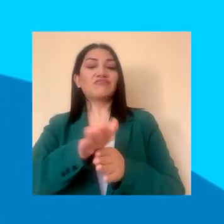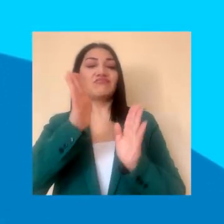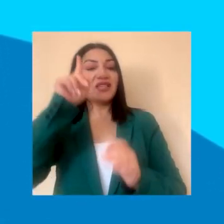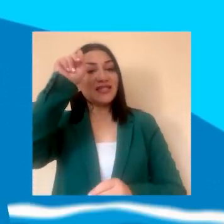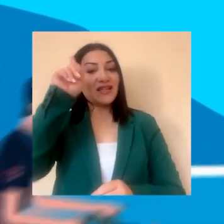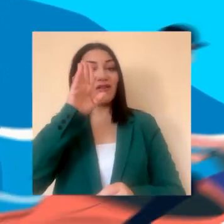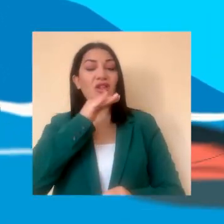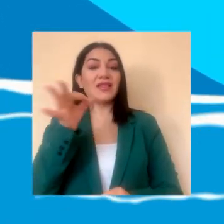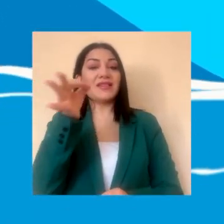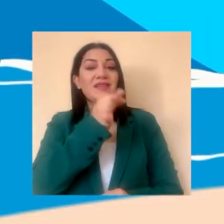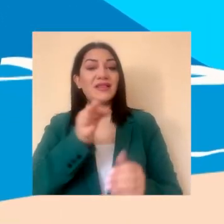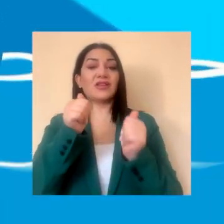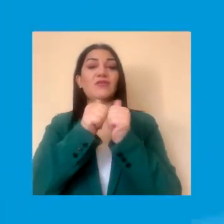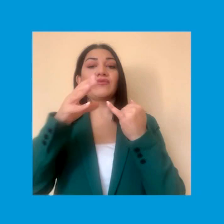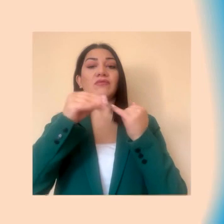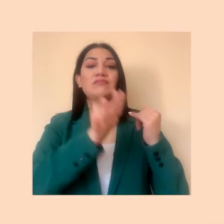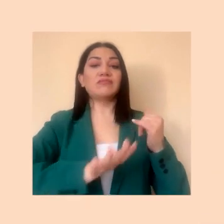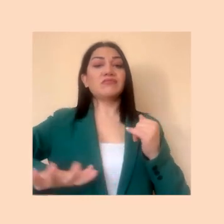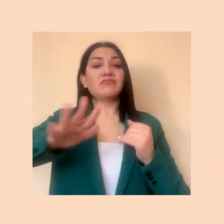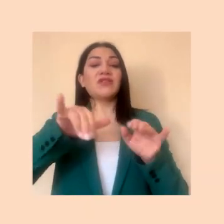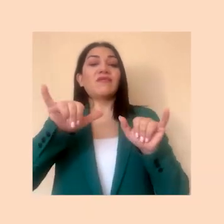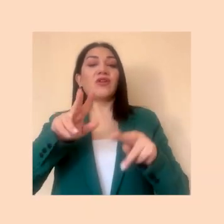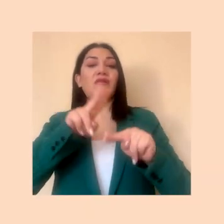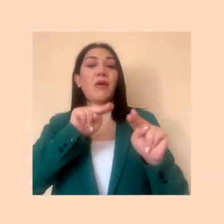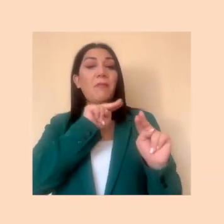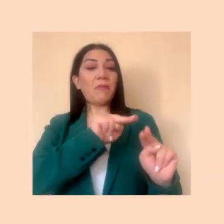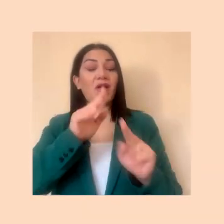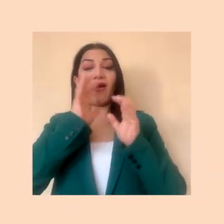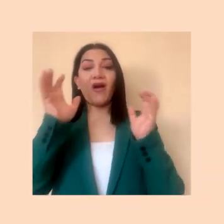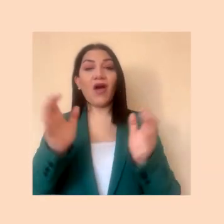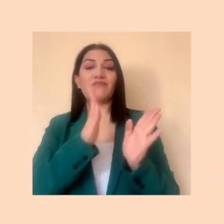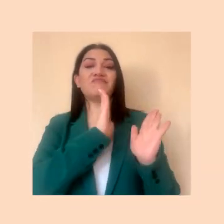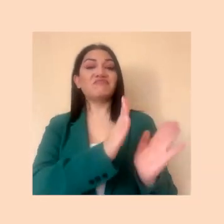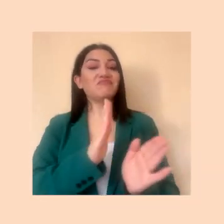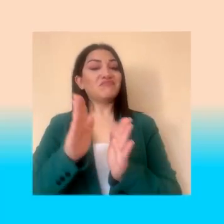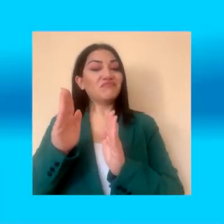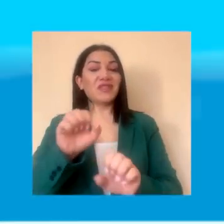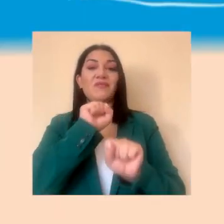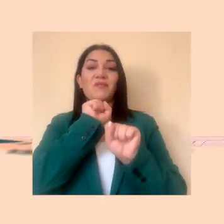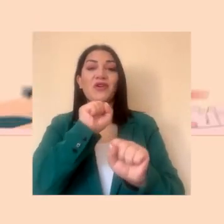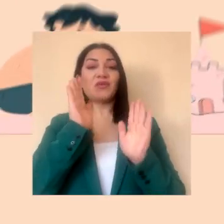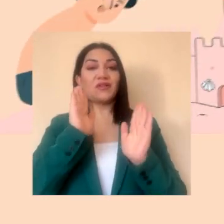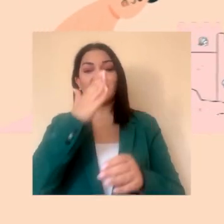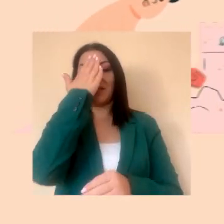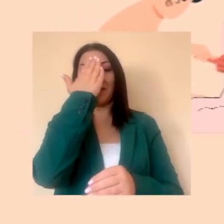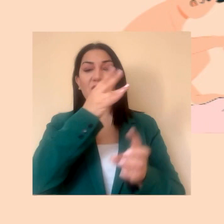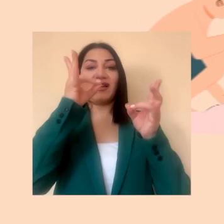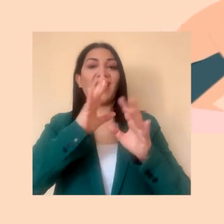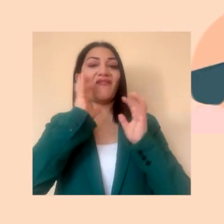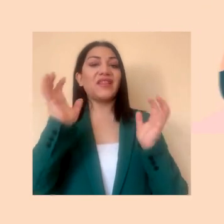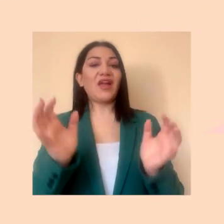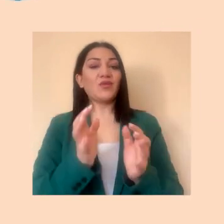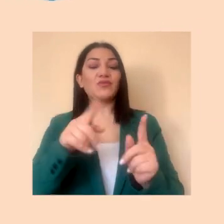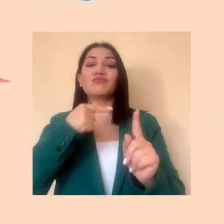ծառայությունը իրականացվելու նաև Սևանալիճում և Առափնյա հատվածներում, որտեղ բարեկներն ապահովելու են հասարակական կարգը և պահպանելու